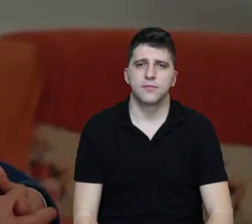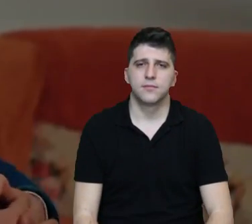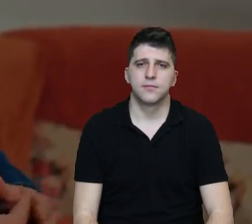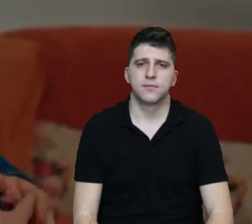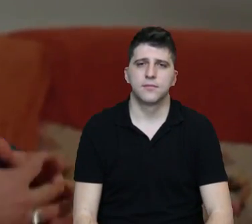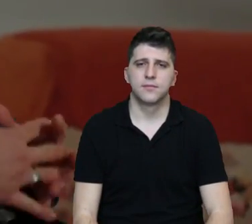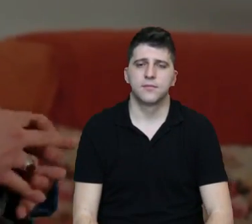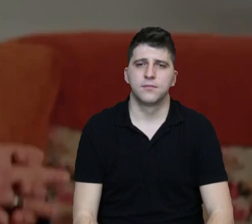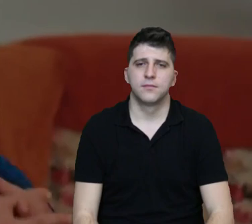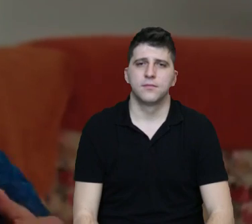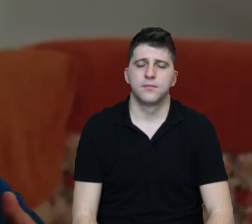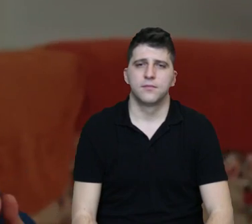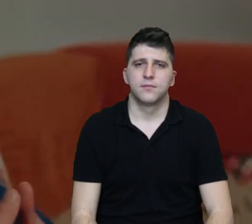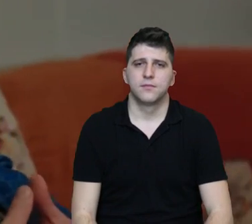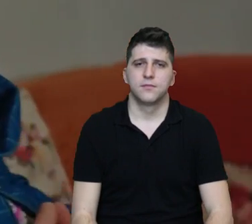Yaşar evde.